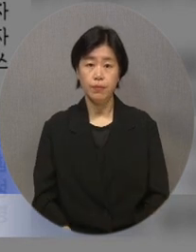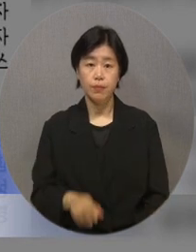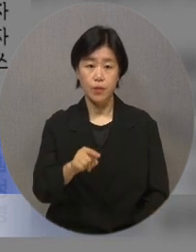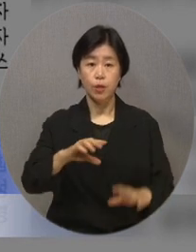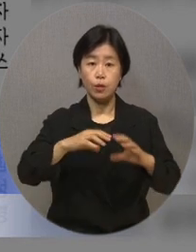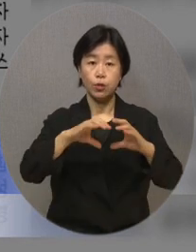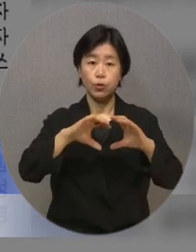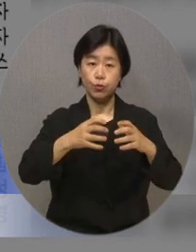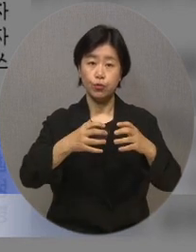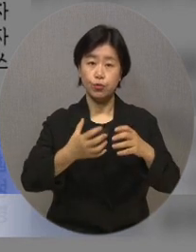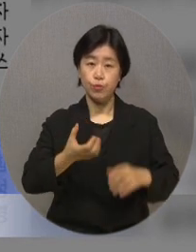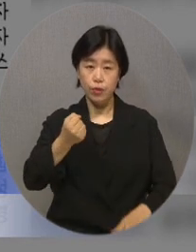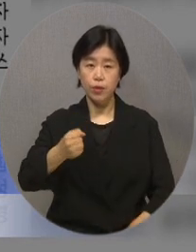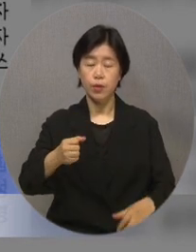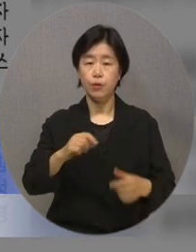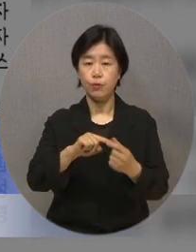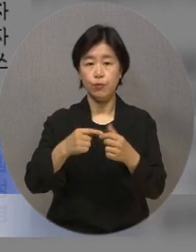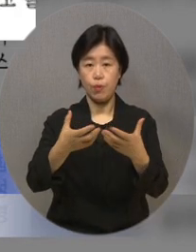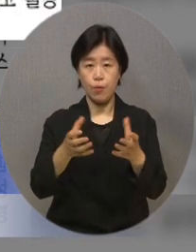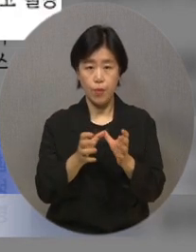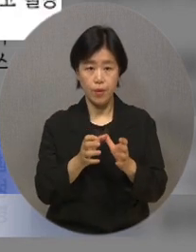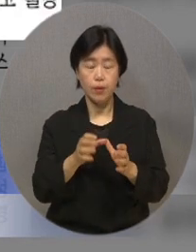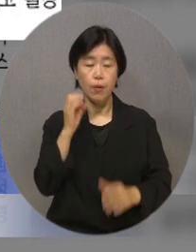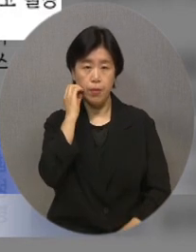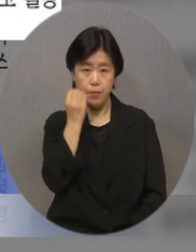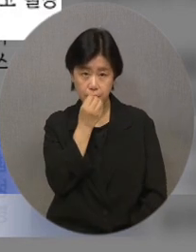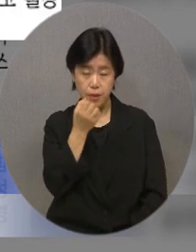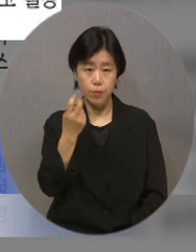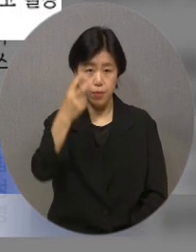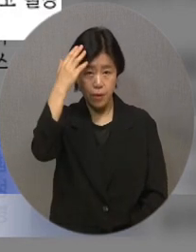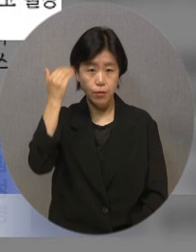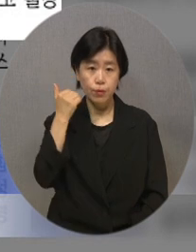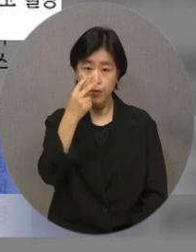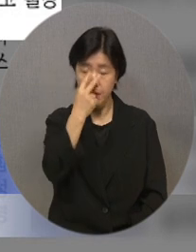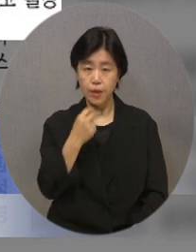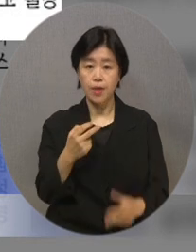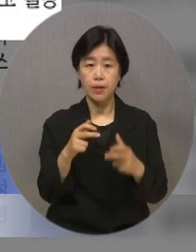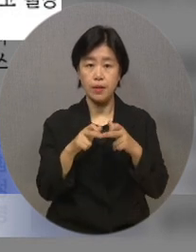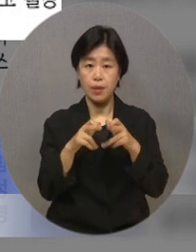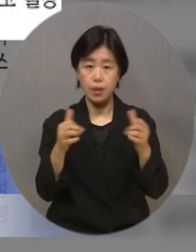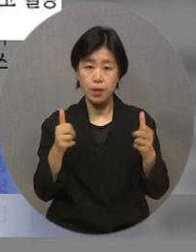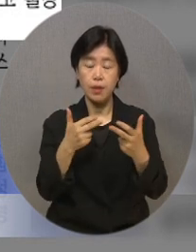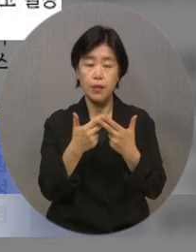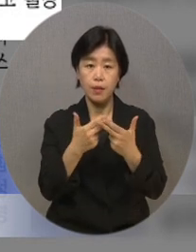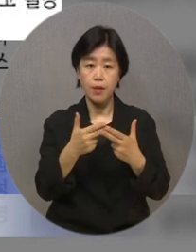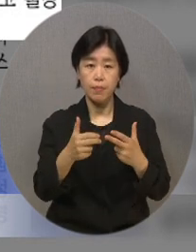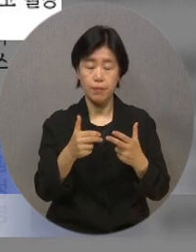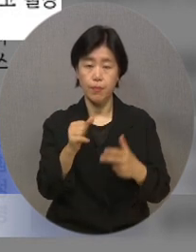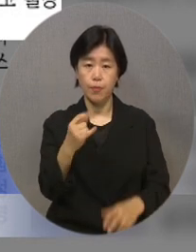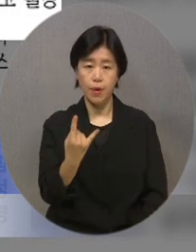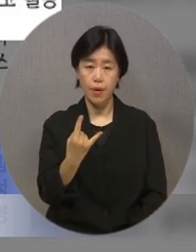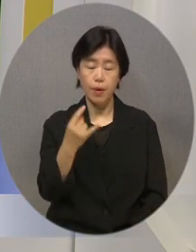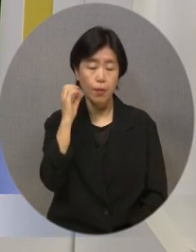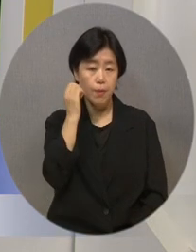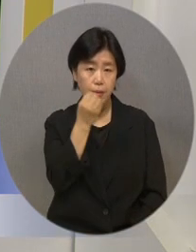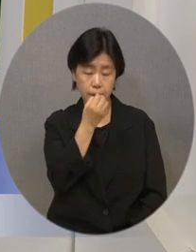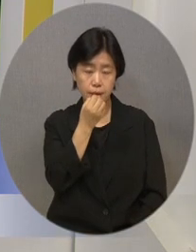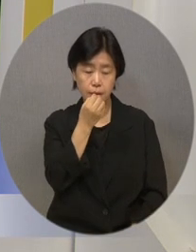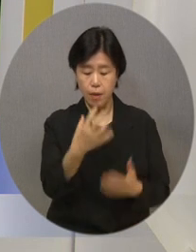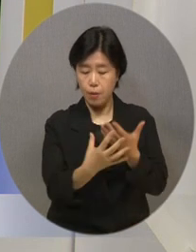국립국어원 점자 종합정보 누리집과 한국 시각장애인연합회 누리집에서 내려받을 수 있습니다